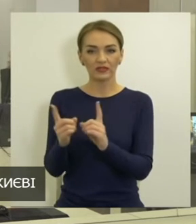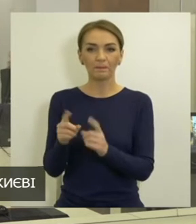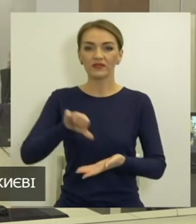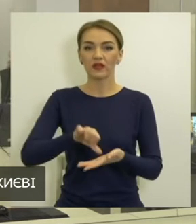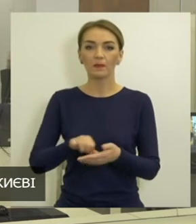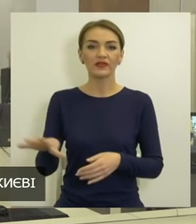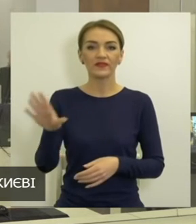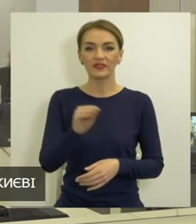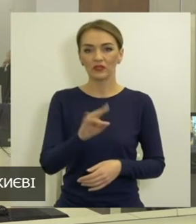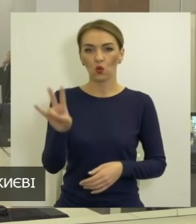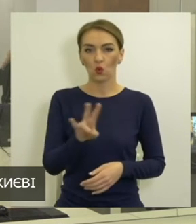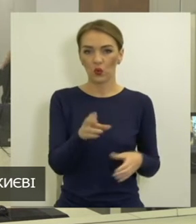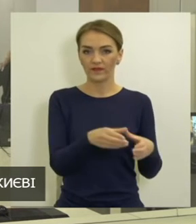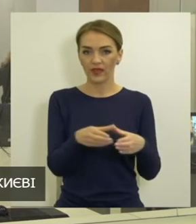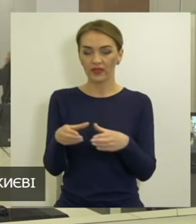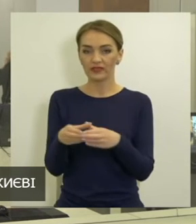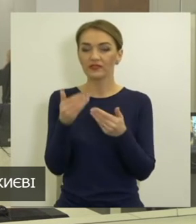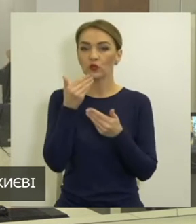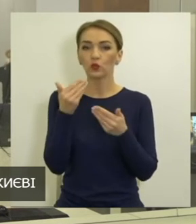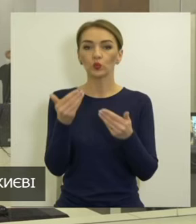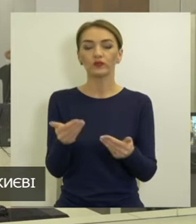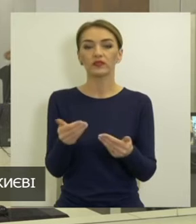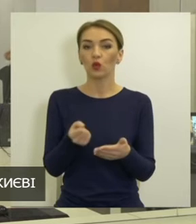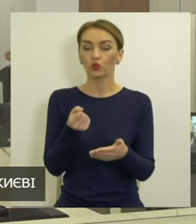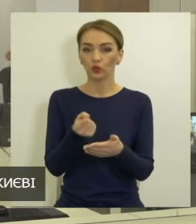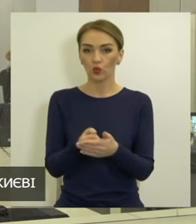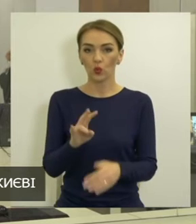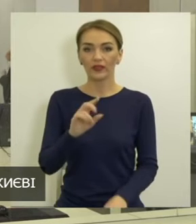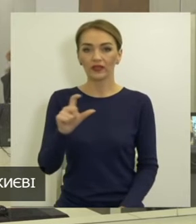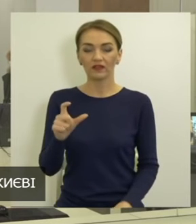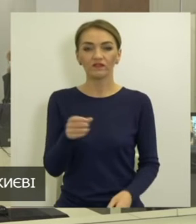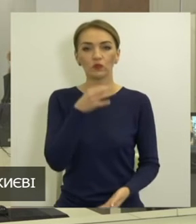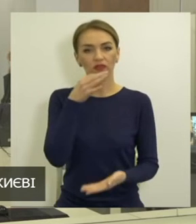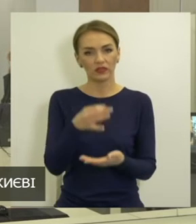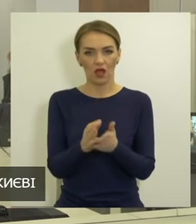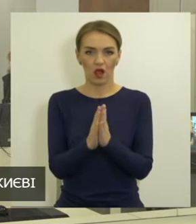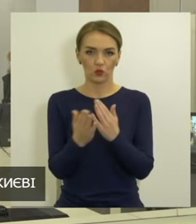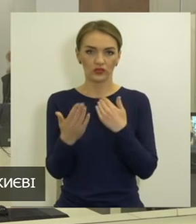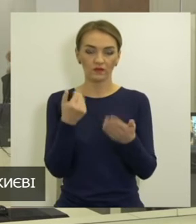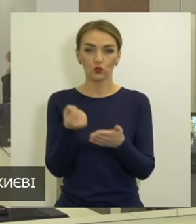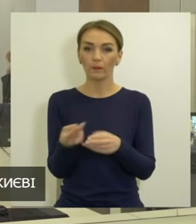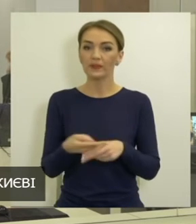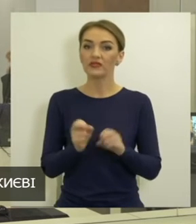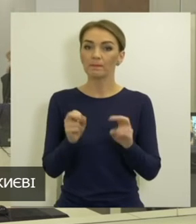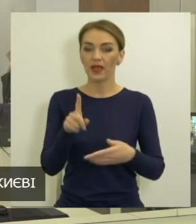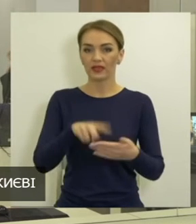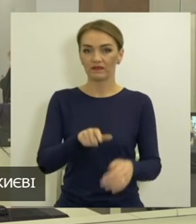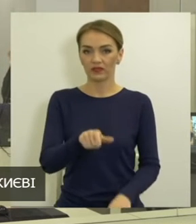конфесій і звернувся до них відповідально ставитись до безпеки